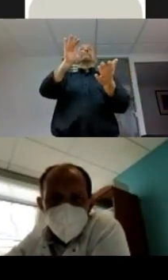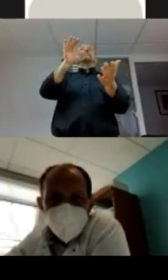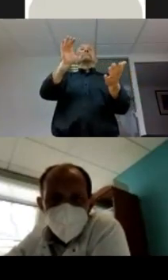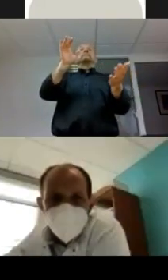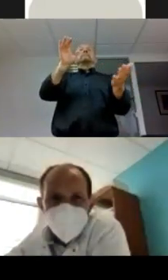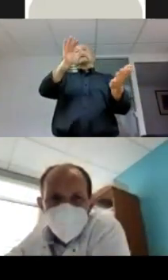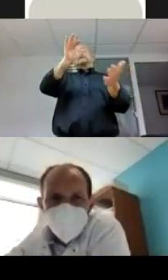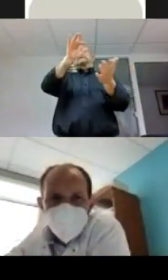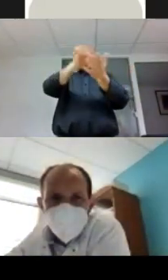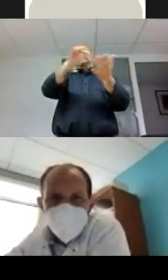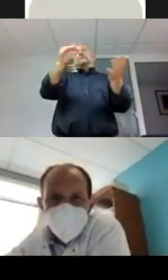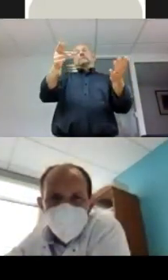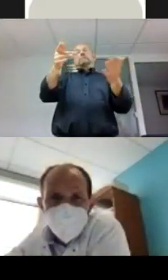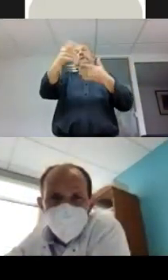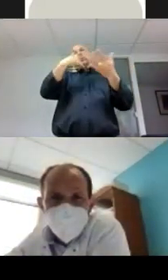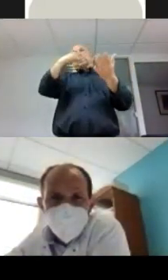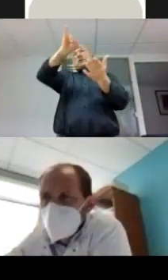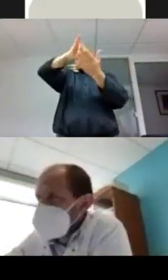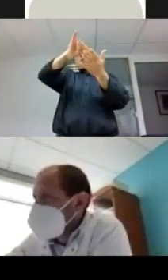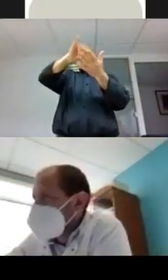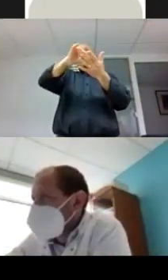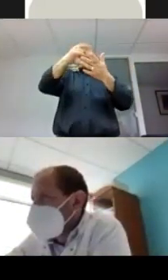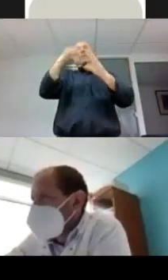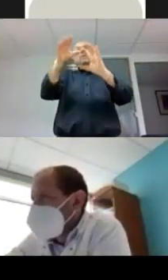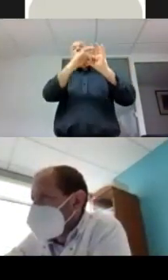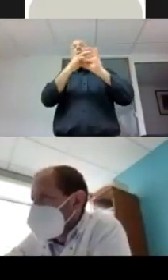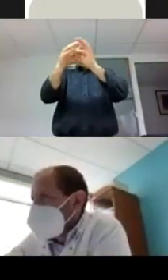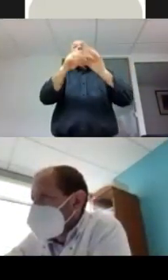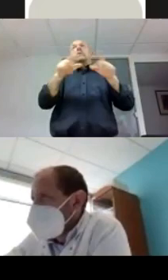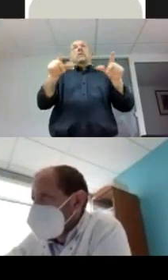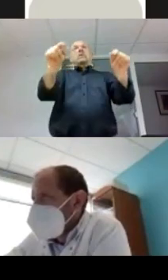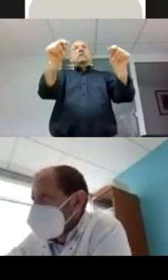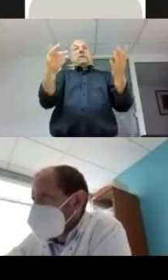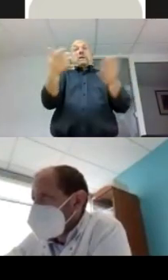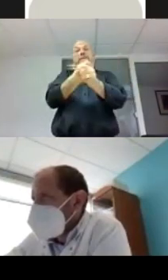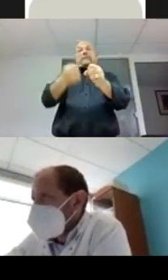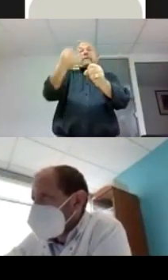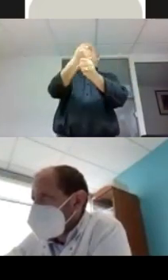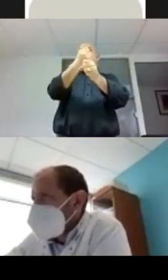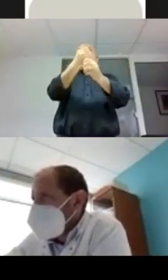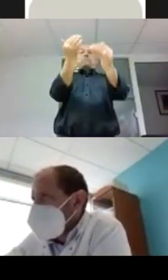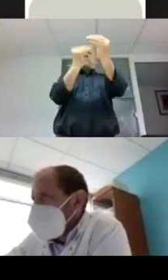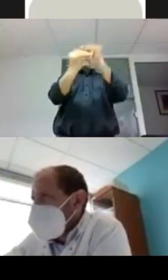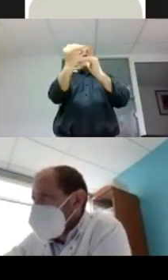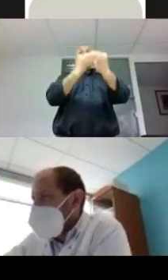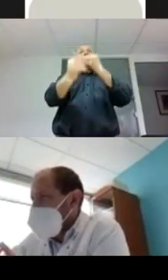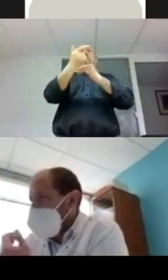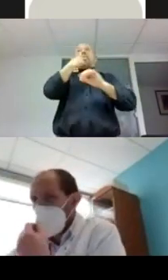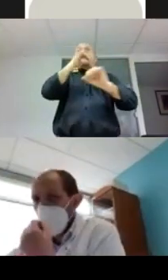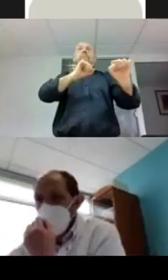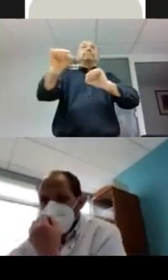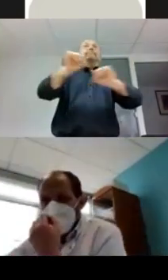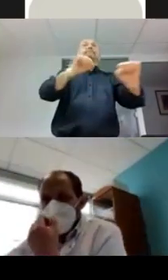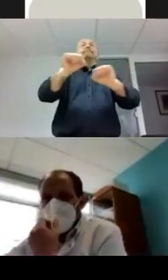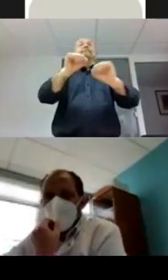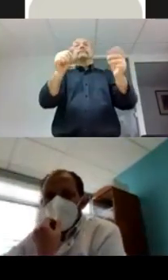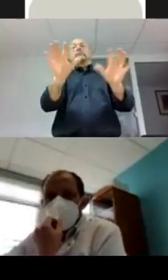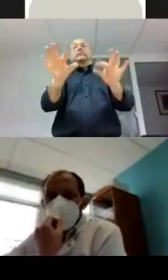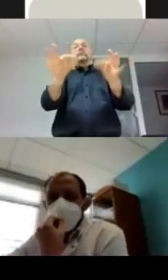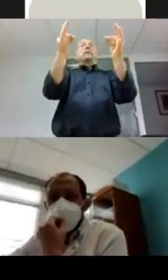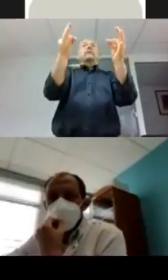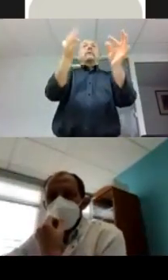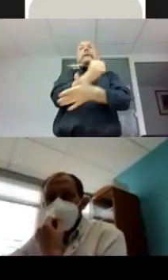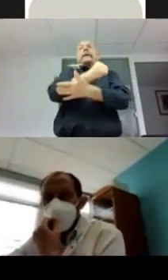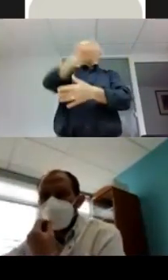Donc, le site territorial du Centre de coordination de dépistage des cancers va mettre en place un